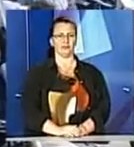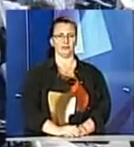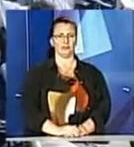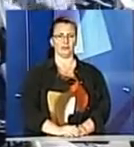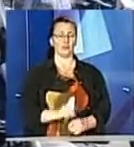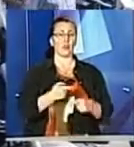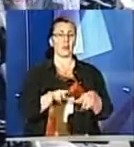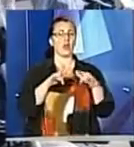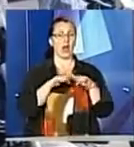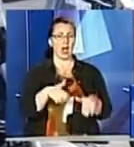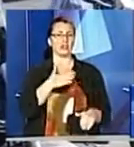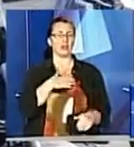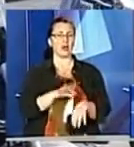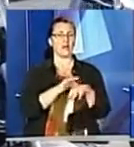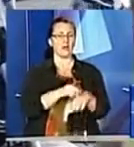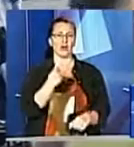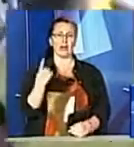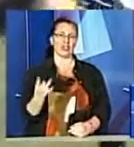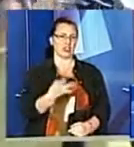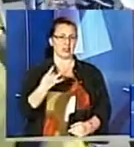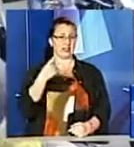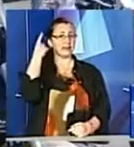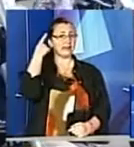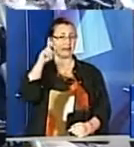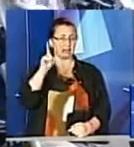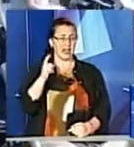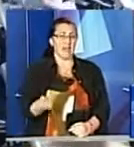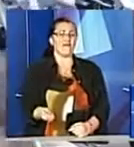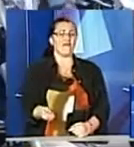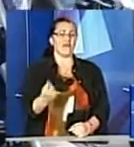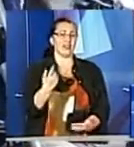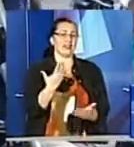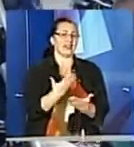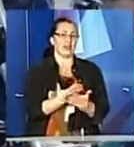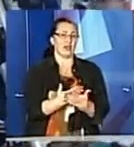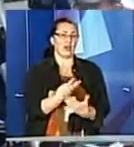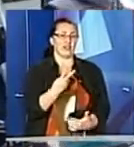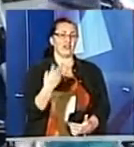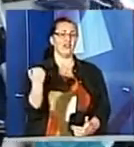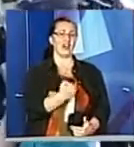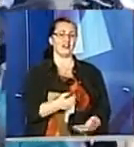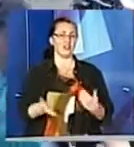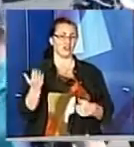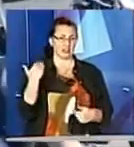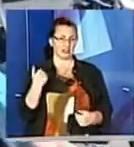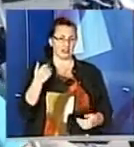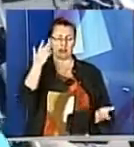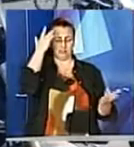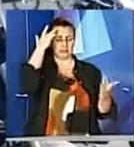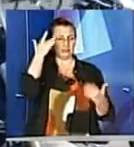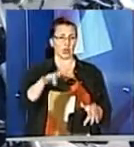Цю акцію ми проводимо вперше. Ідея виникла буквально 2 тижні назад, абсолютно